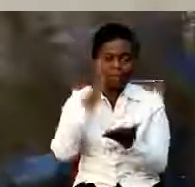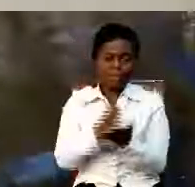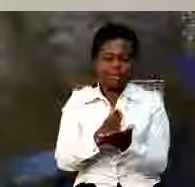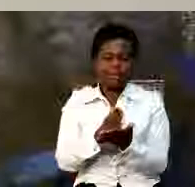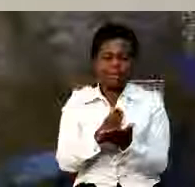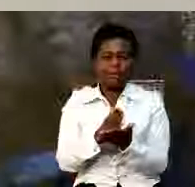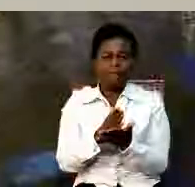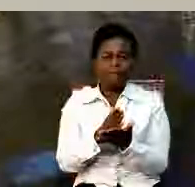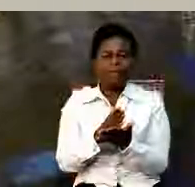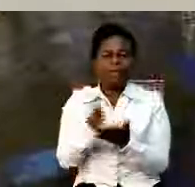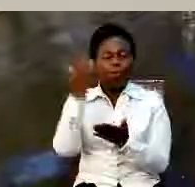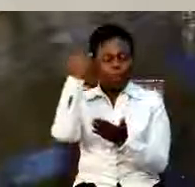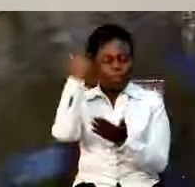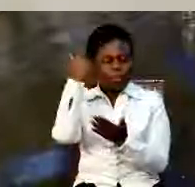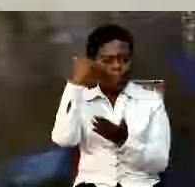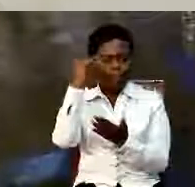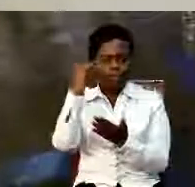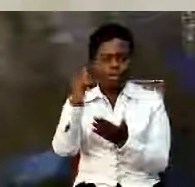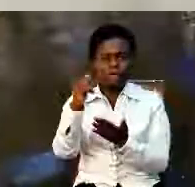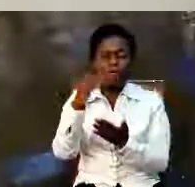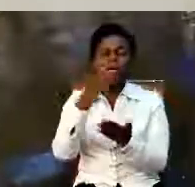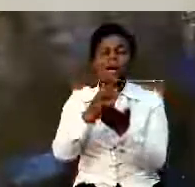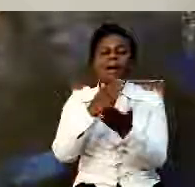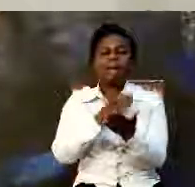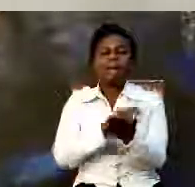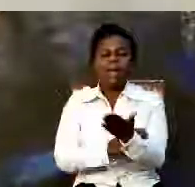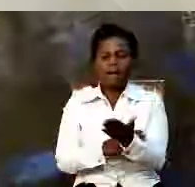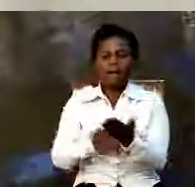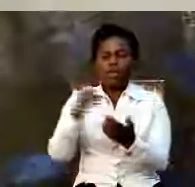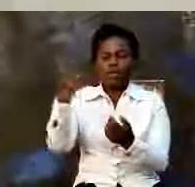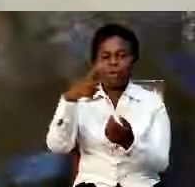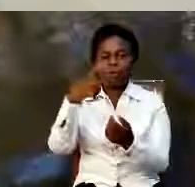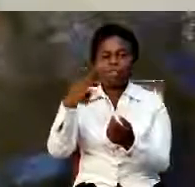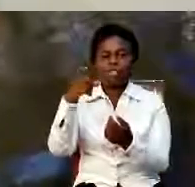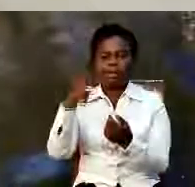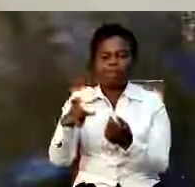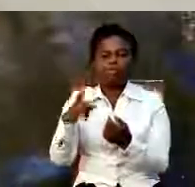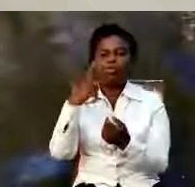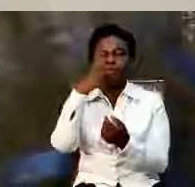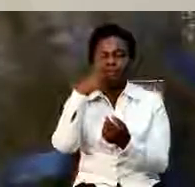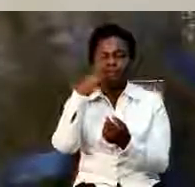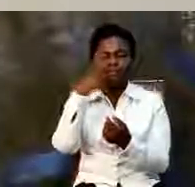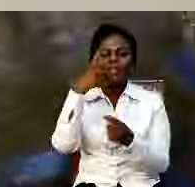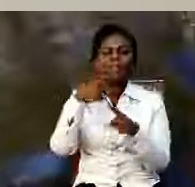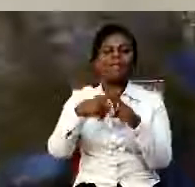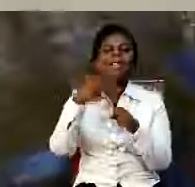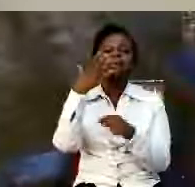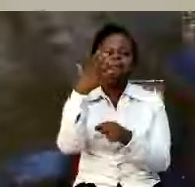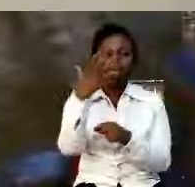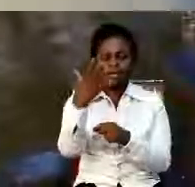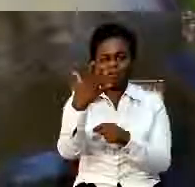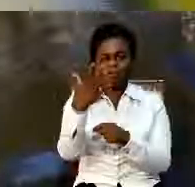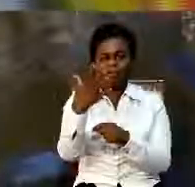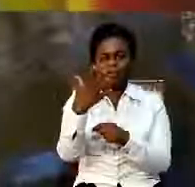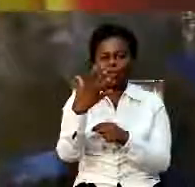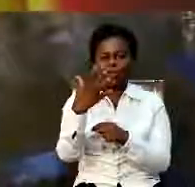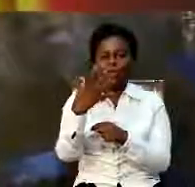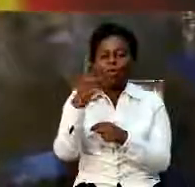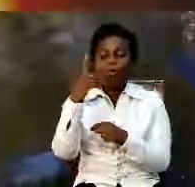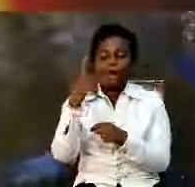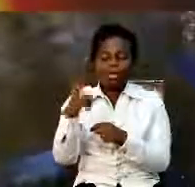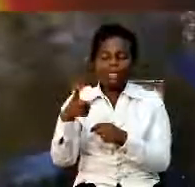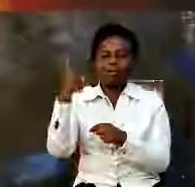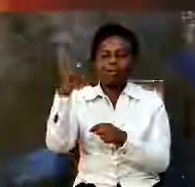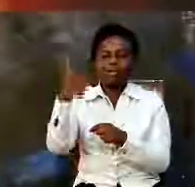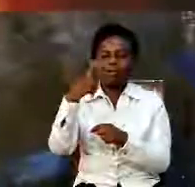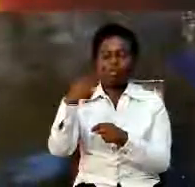Kwa hiyo watu wanashauri kabla hujamkosoa mtu basi msifie mara tano. Yaani kwa neno moja unalomkosoa uwe na mambo matano ya